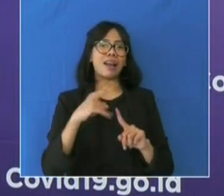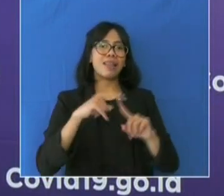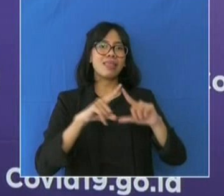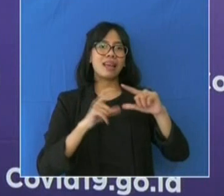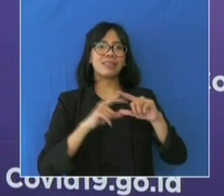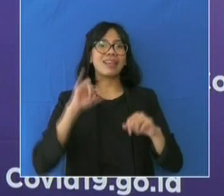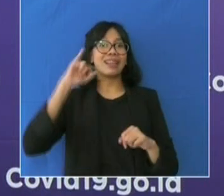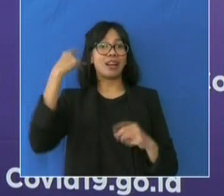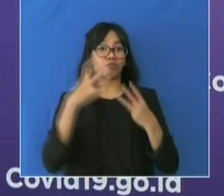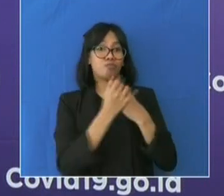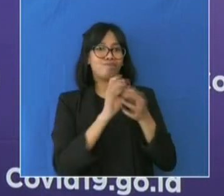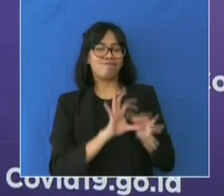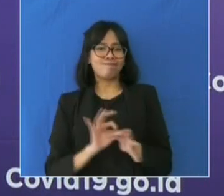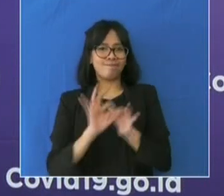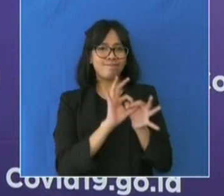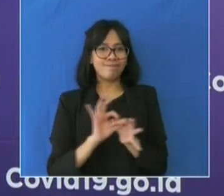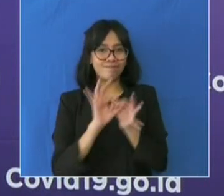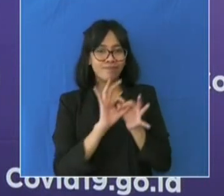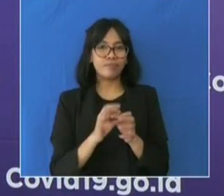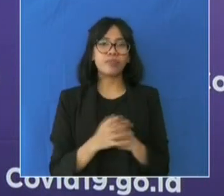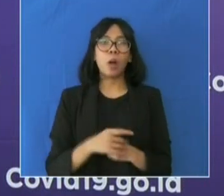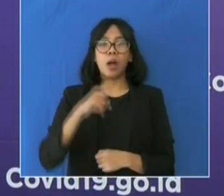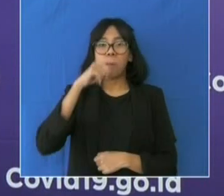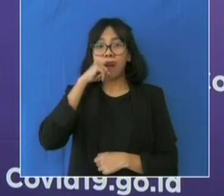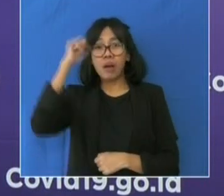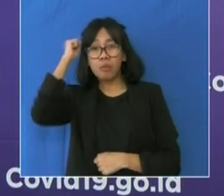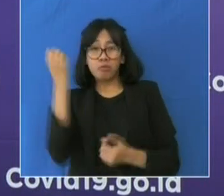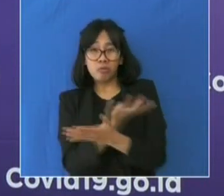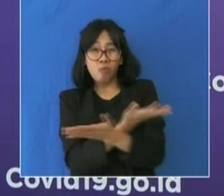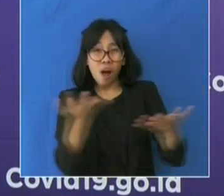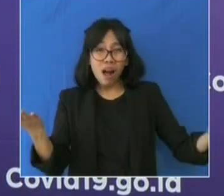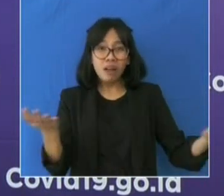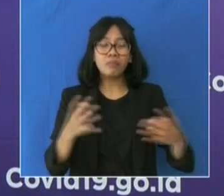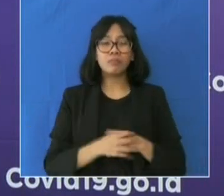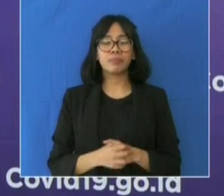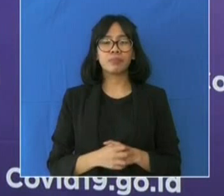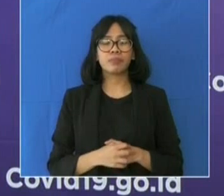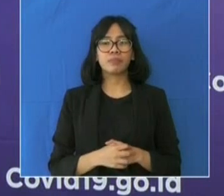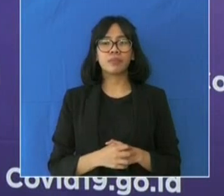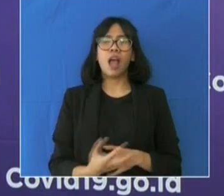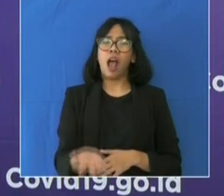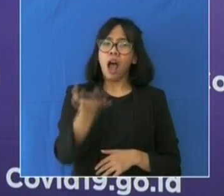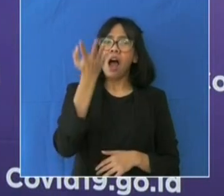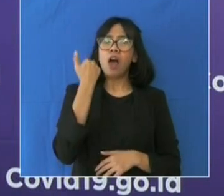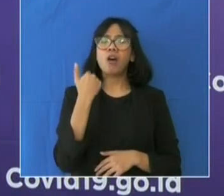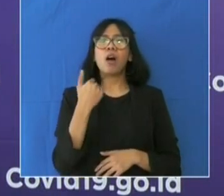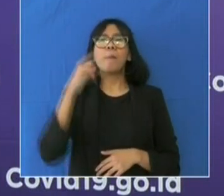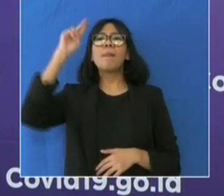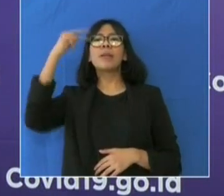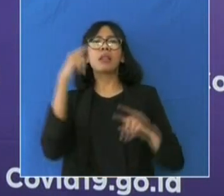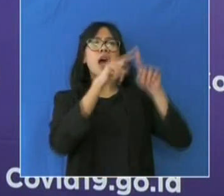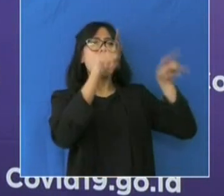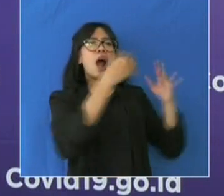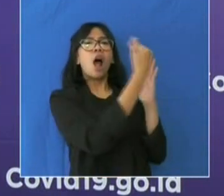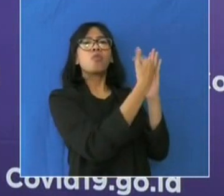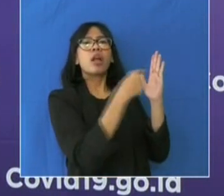internationalis akhirnya ibubapa saudara-saudari untuk mematuhi imbauan